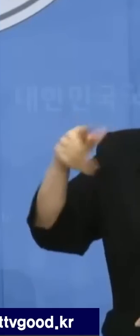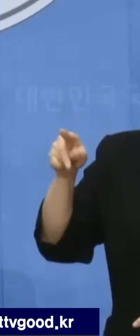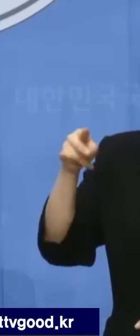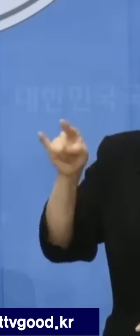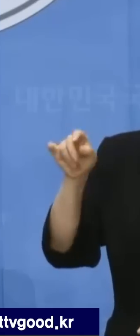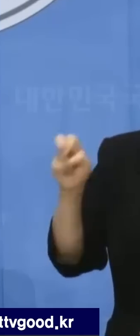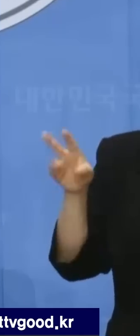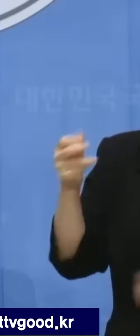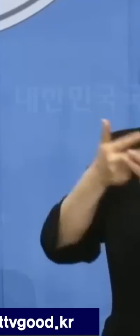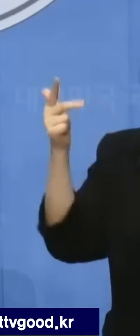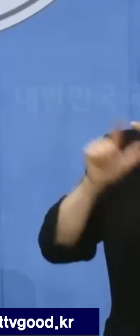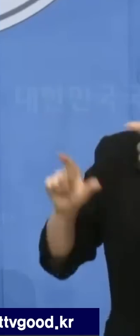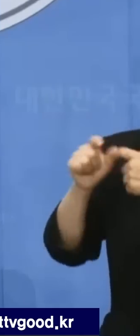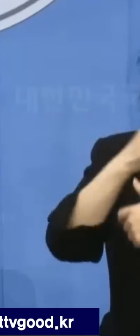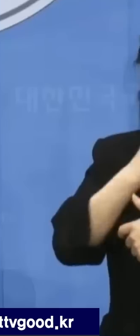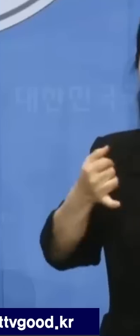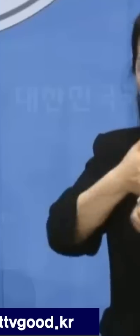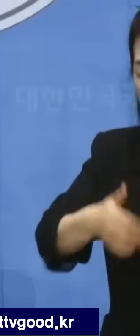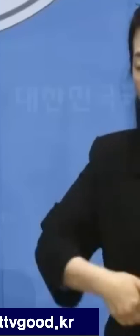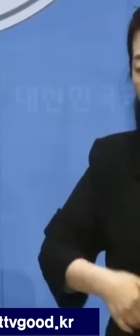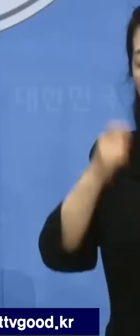원하고 더 필요로 하는 것 같습니다.